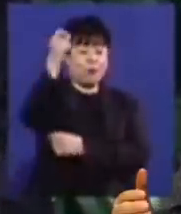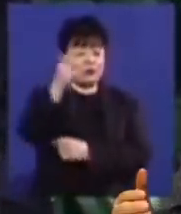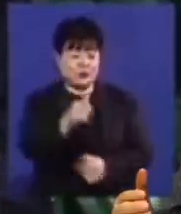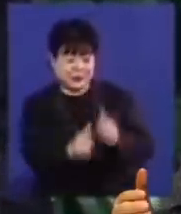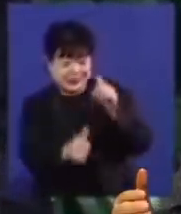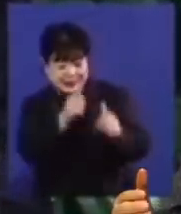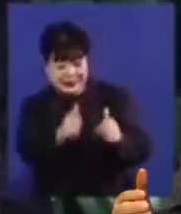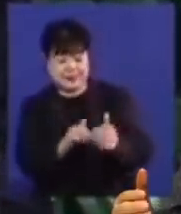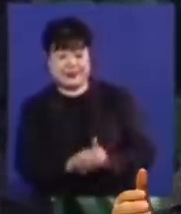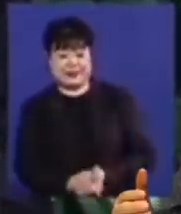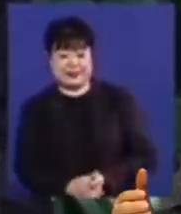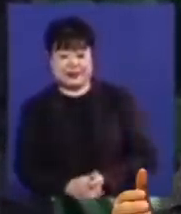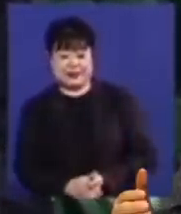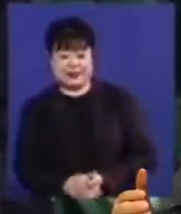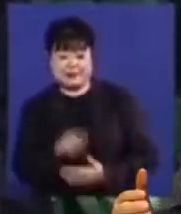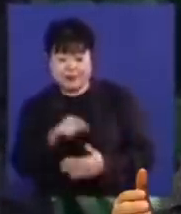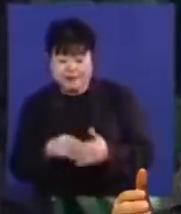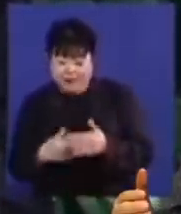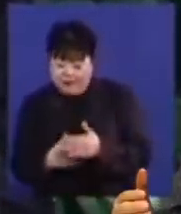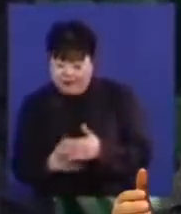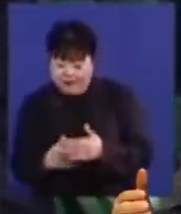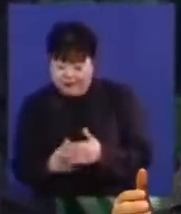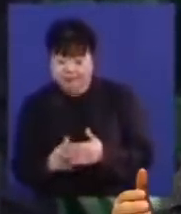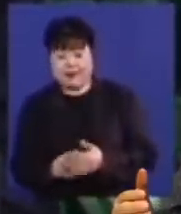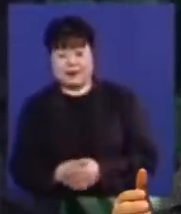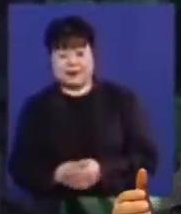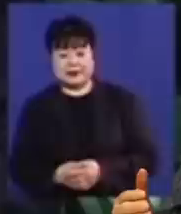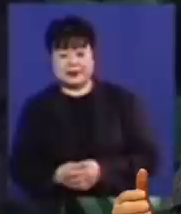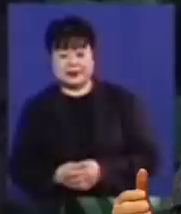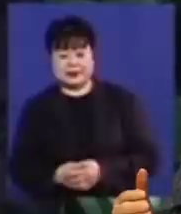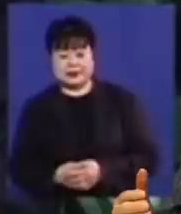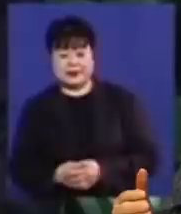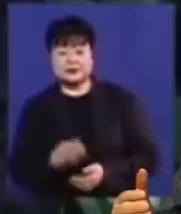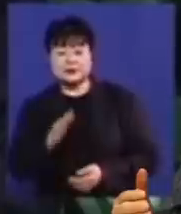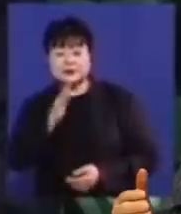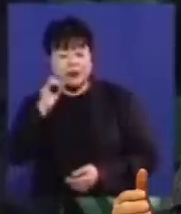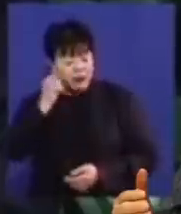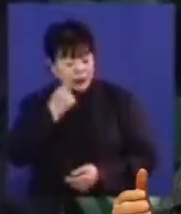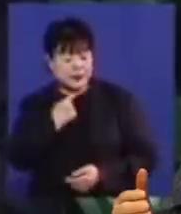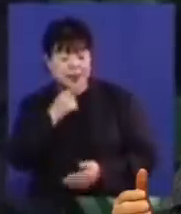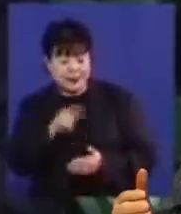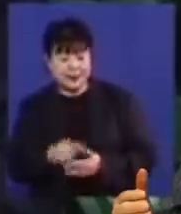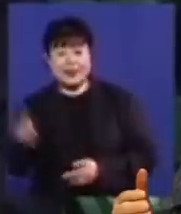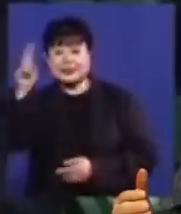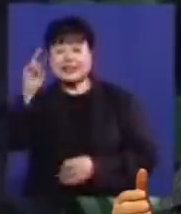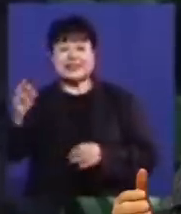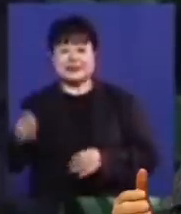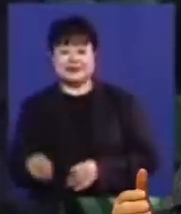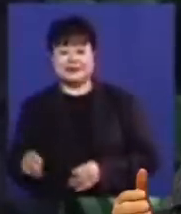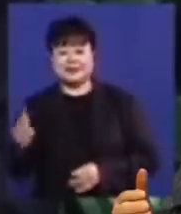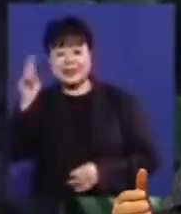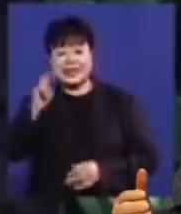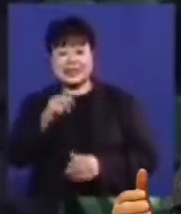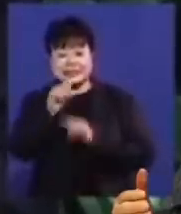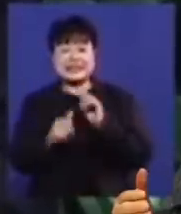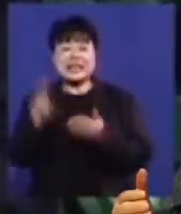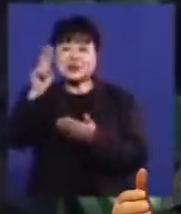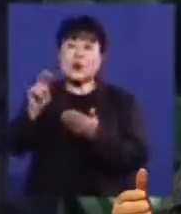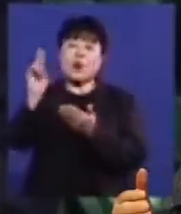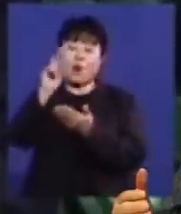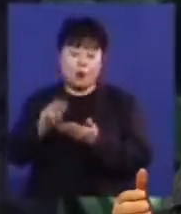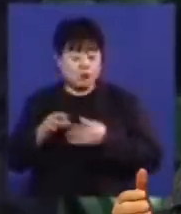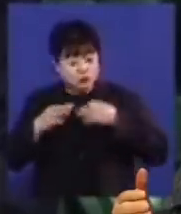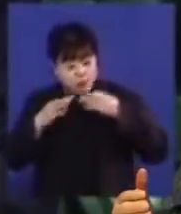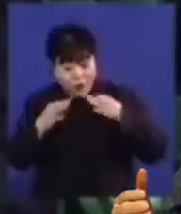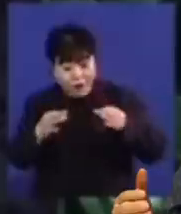딱 아주 엄청나게 타이트하게 되어 있을 때 그는 노래를 부른다. 찬송을 부른다.